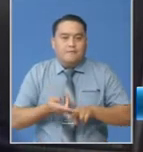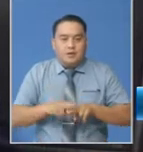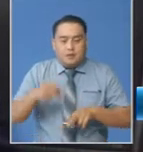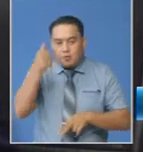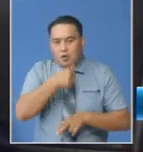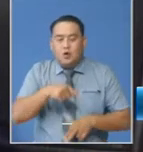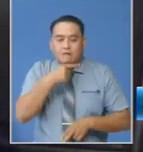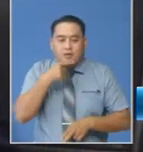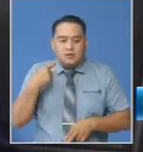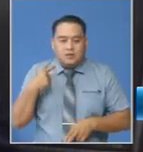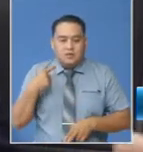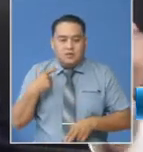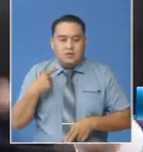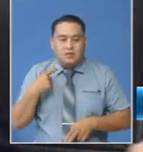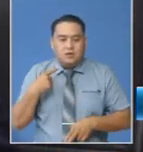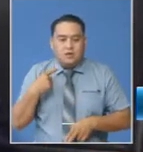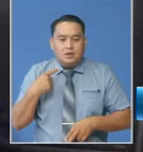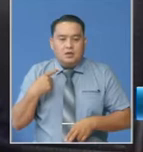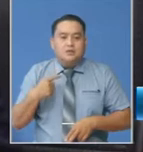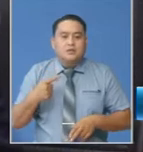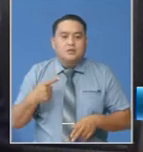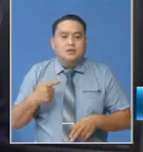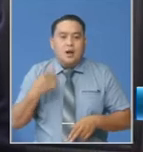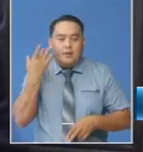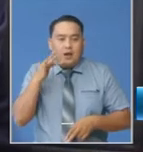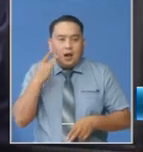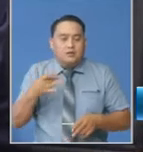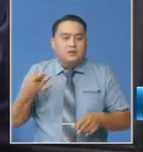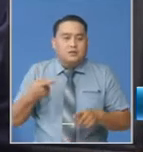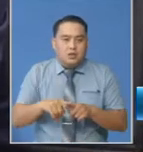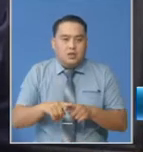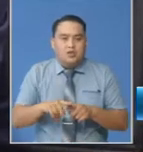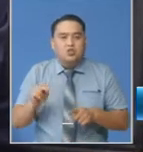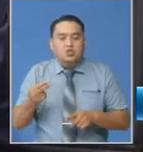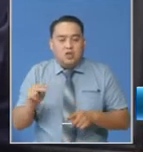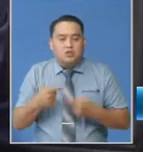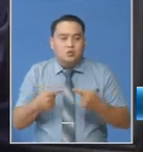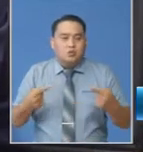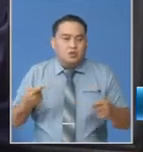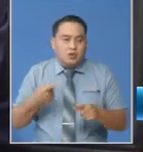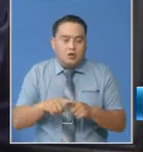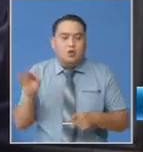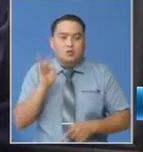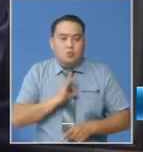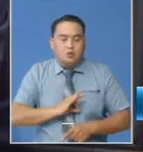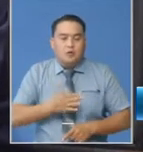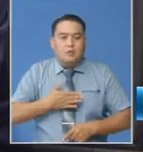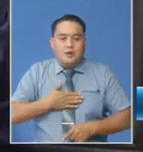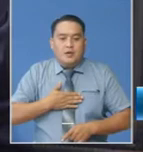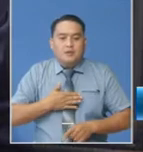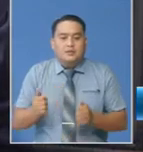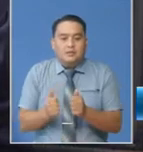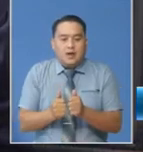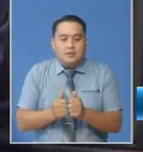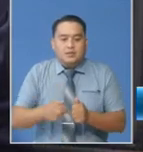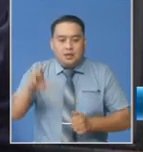помогают россияне. Западные технологии мы применяем, чешские, другие вот эти. Но когда ближний сосед